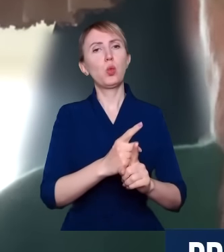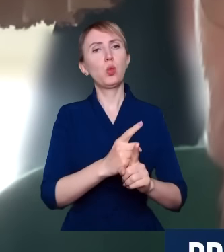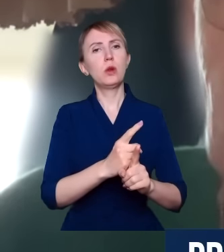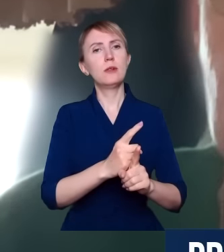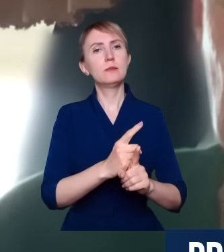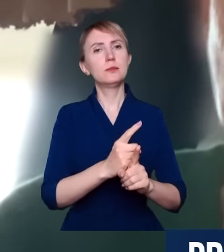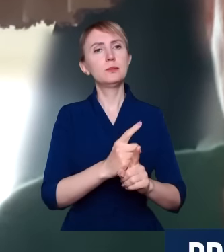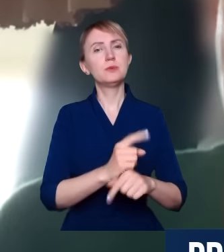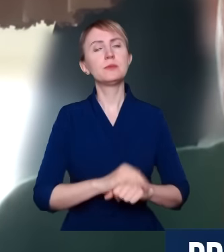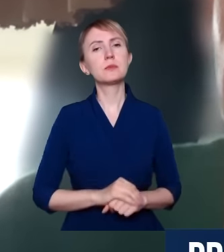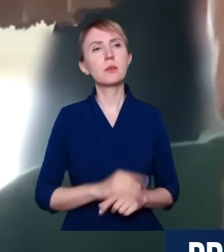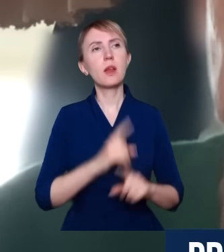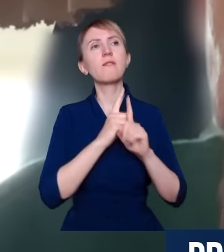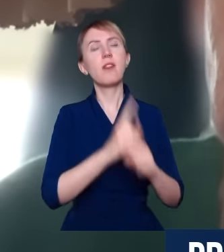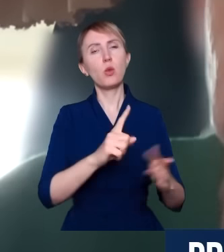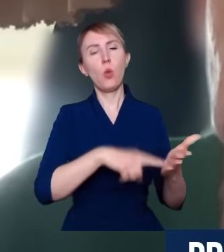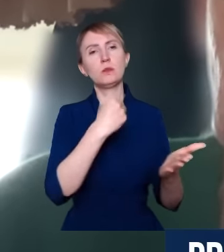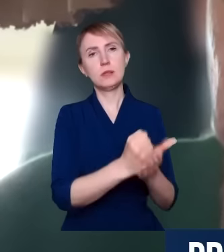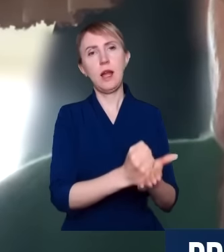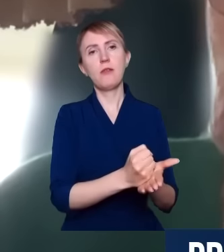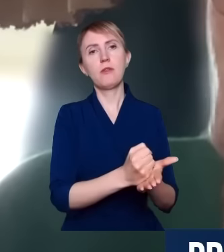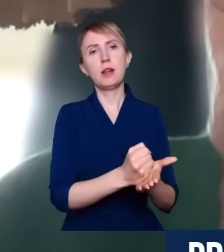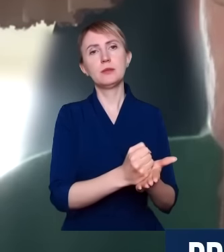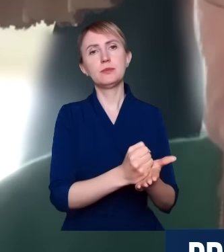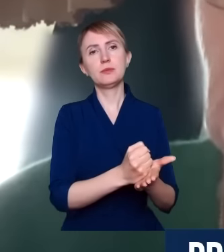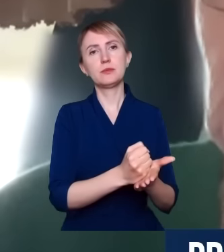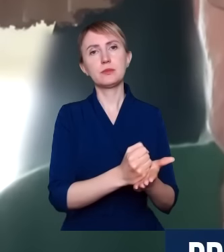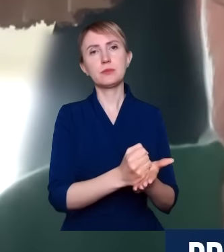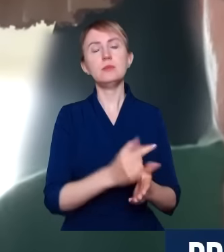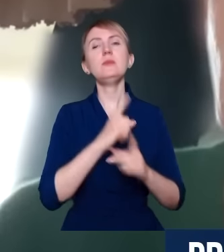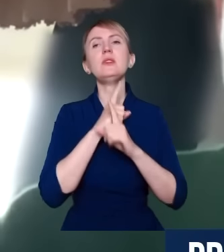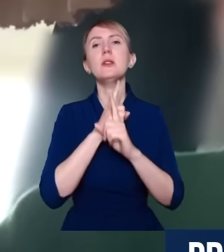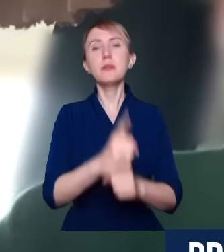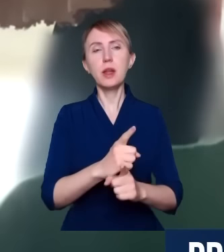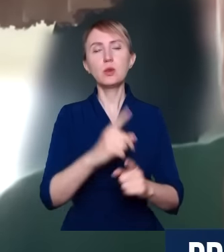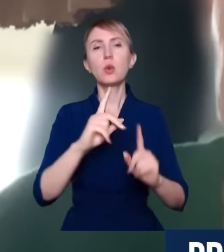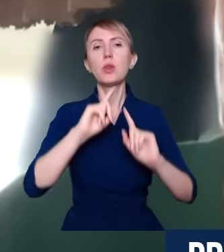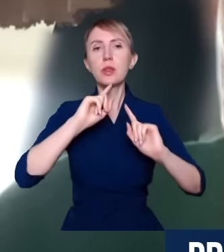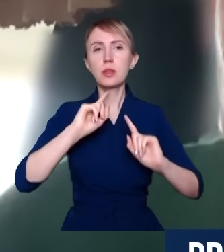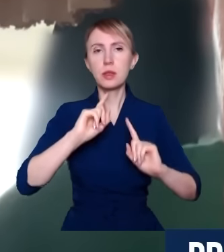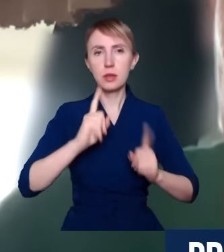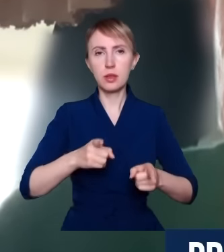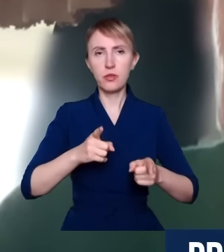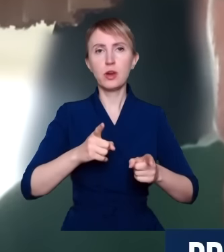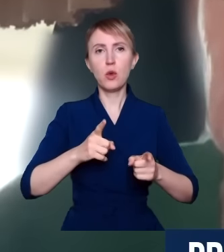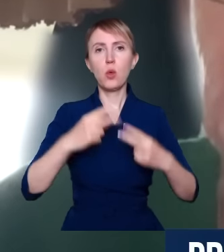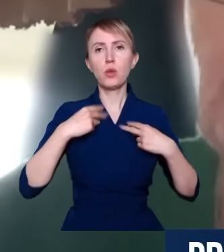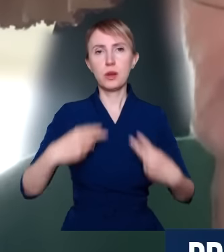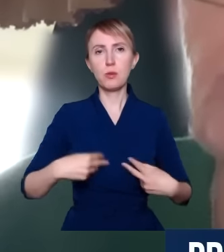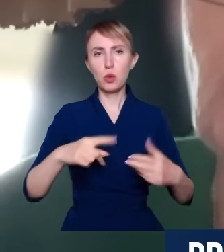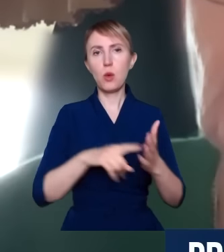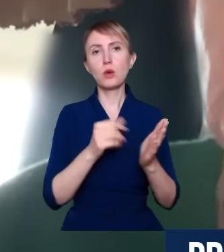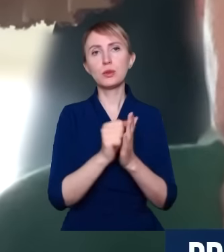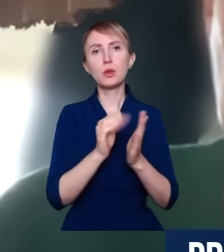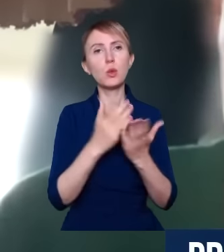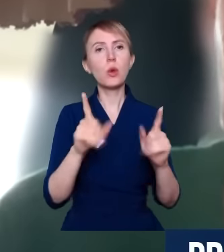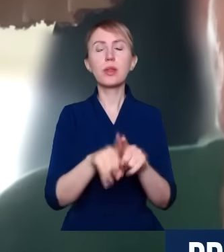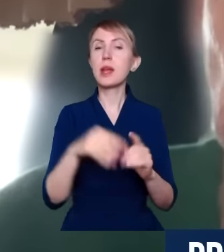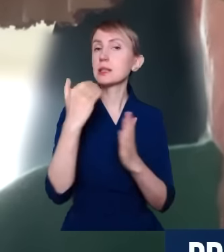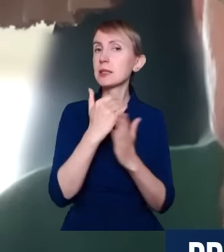z ustawą, w zgodzie z wyrokiem Trybunału Konstytucyjnego i przecież także zasadami